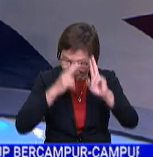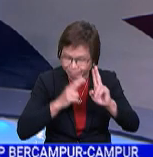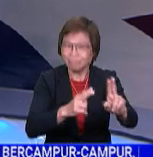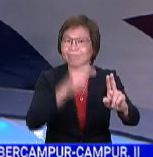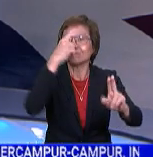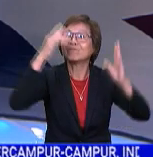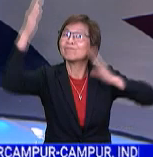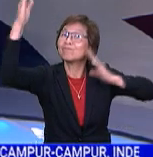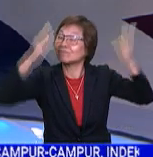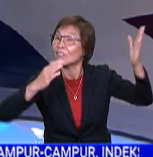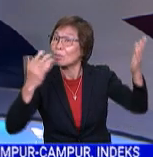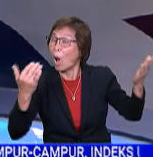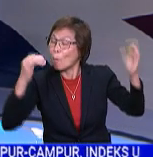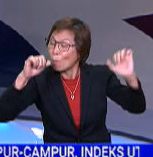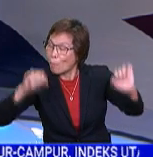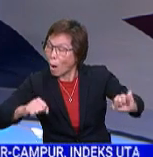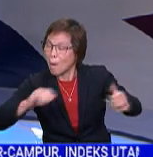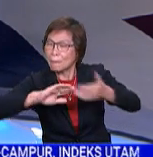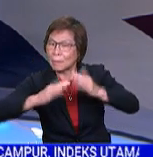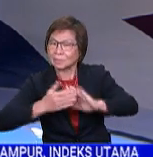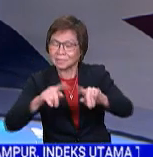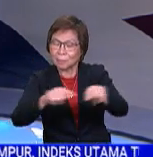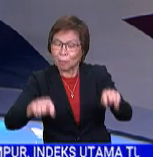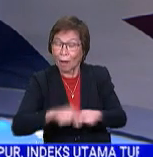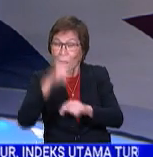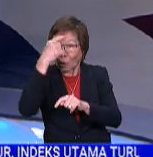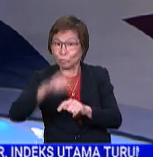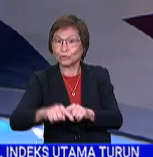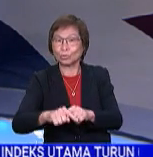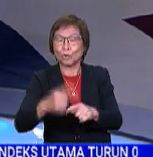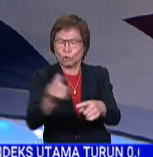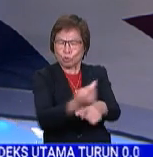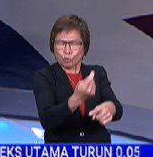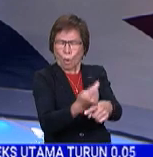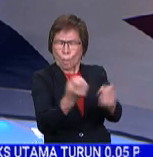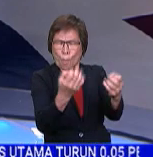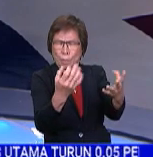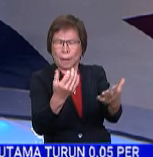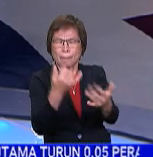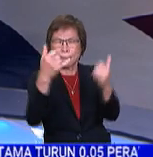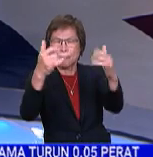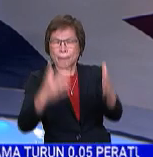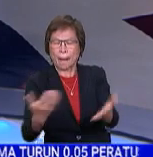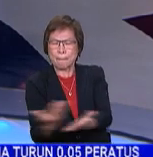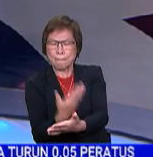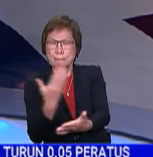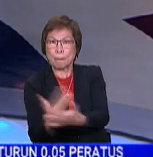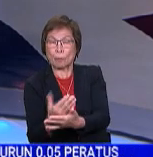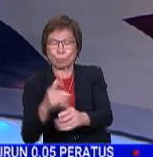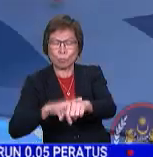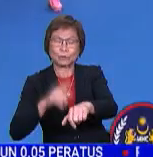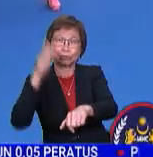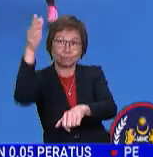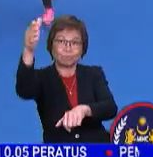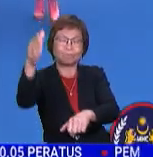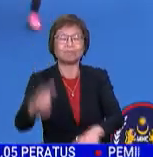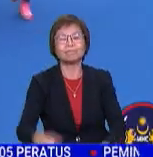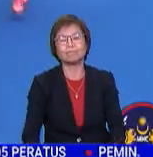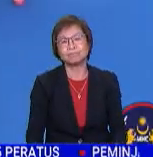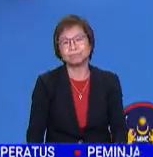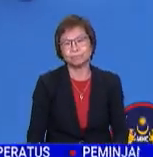besar buat negara kerana ia mampu menjadi platform bagi melahirkan lebih ramai pelapis baru pada masa depan.